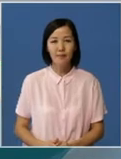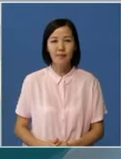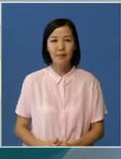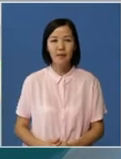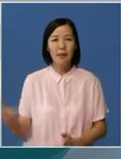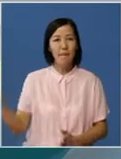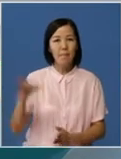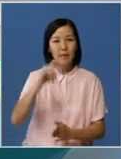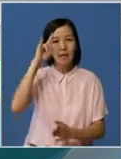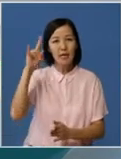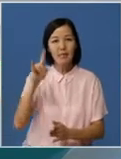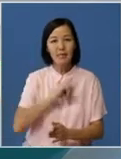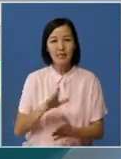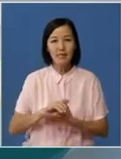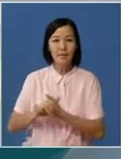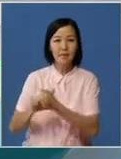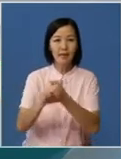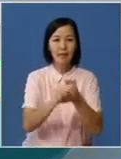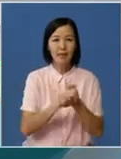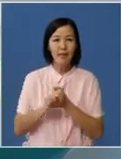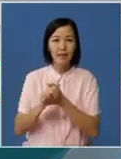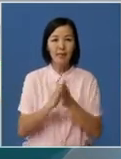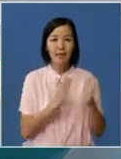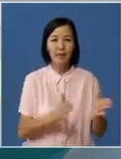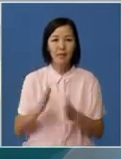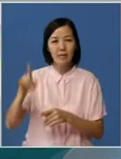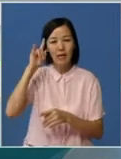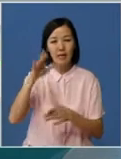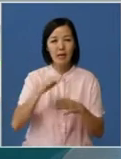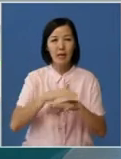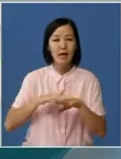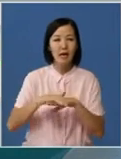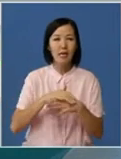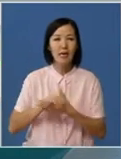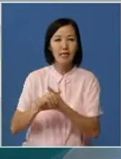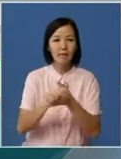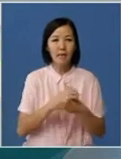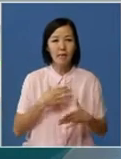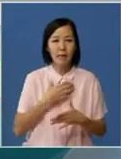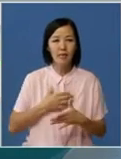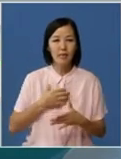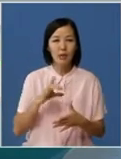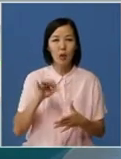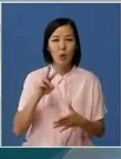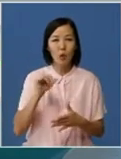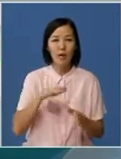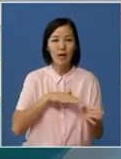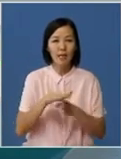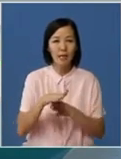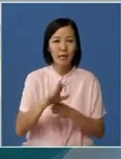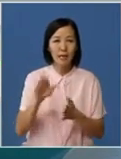Бүкіл қазақстандық бірліктің бірегей моделін қалыптастырған Қазақстан халқы ассамблеясы маңызды рөл атқарады. Басты